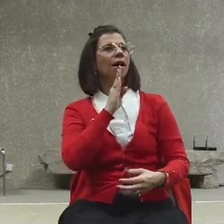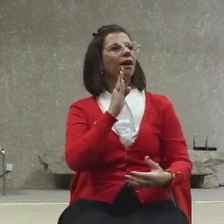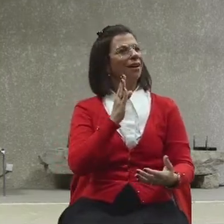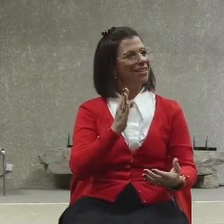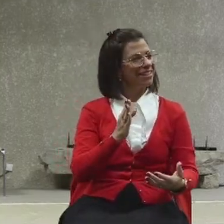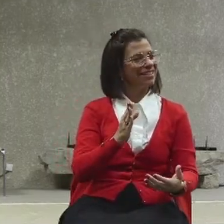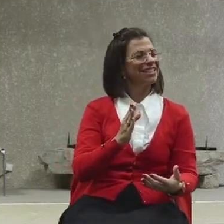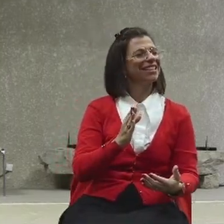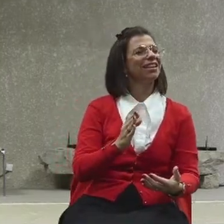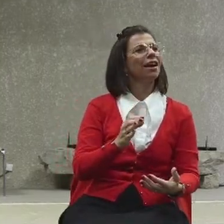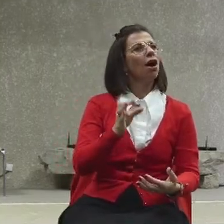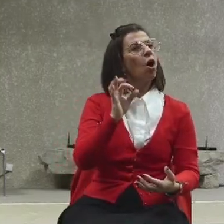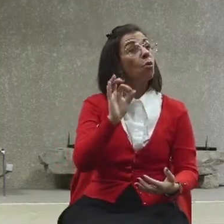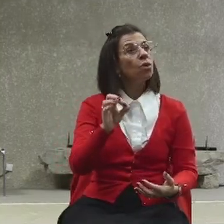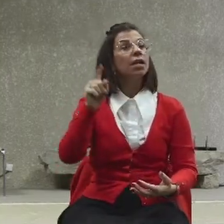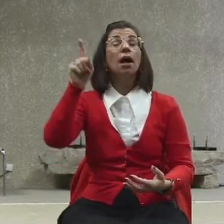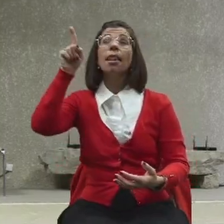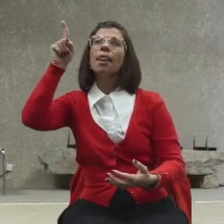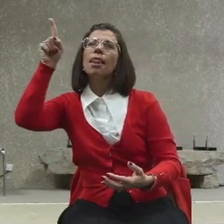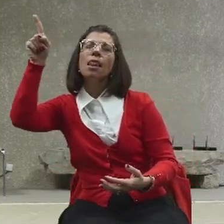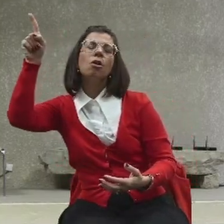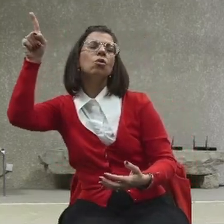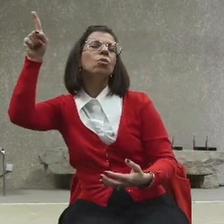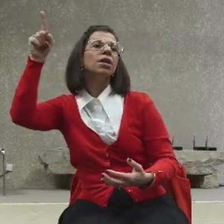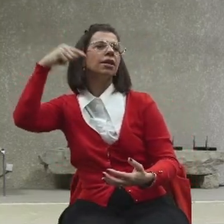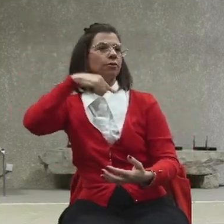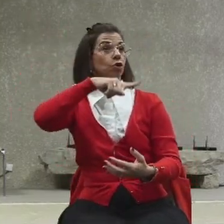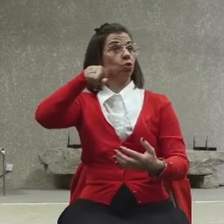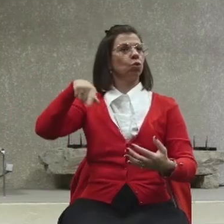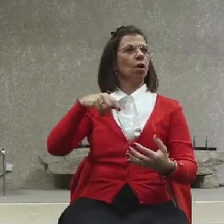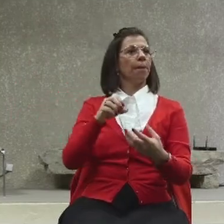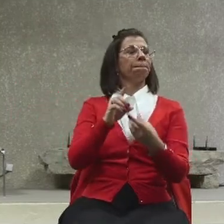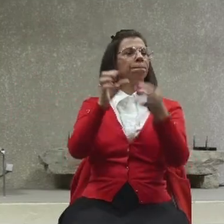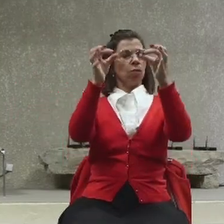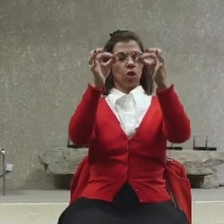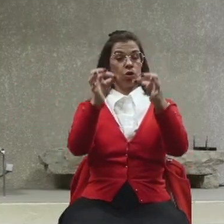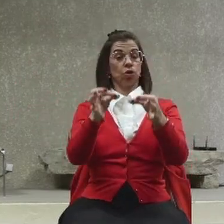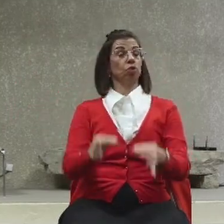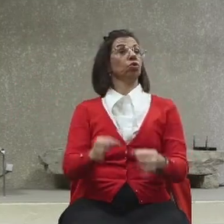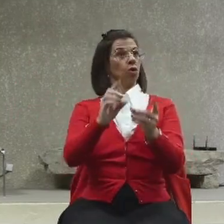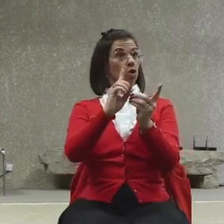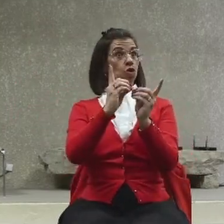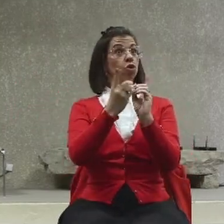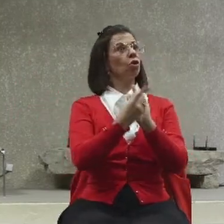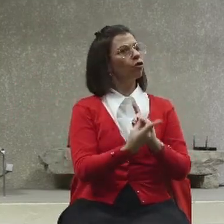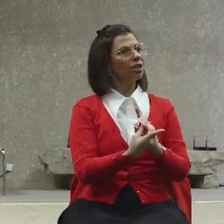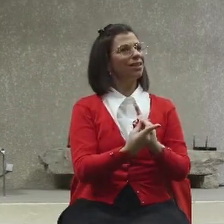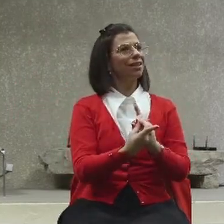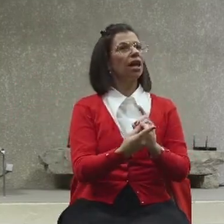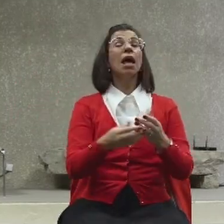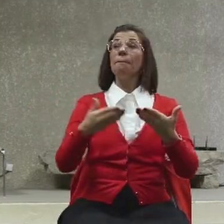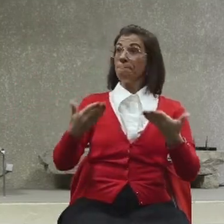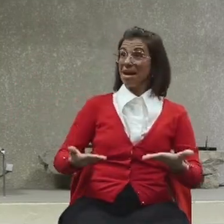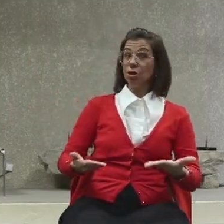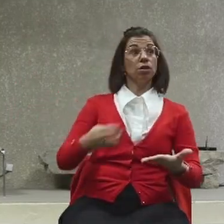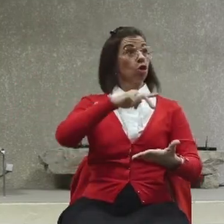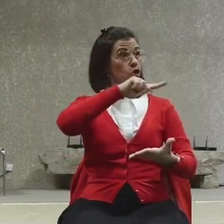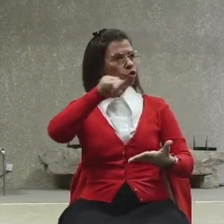Le Seigneur nous a déclarés saints. C'est par son œuvre à la croix du Calvaire, c'est un fait, il nous a mis à